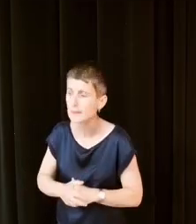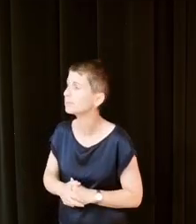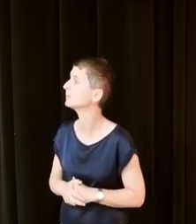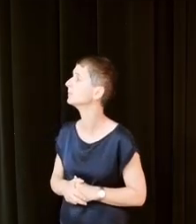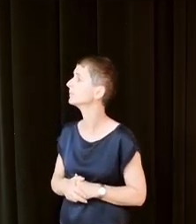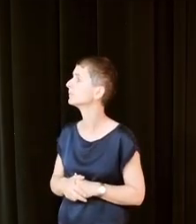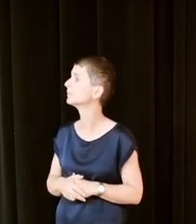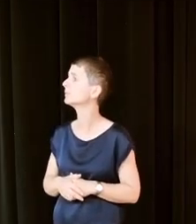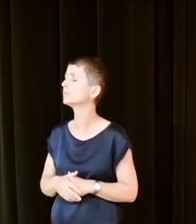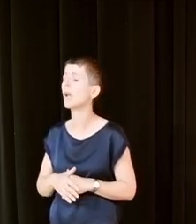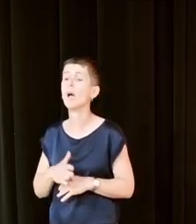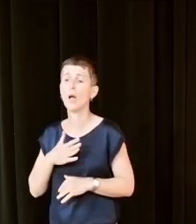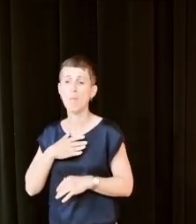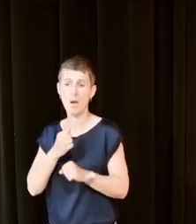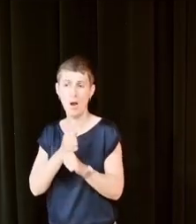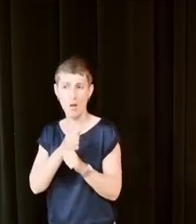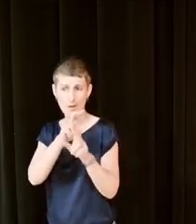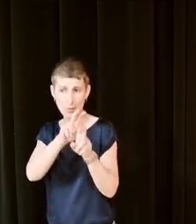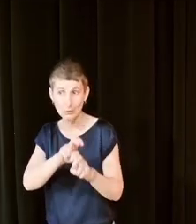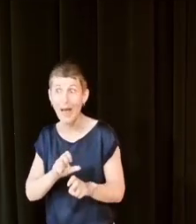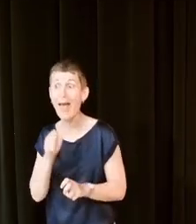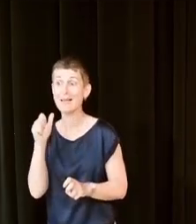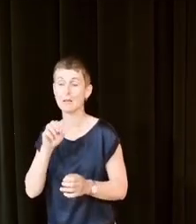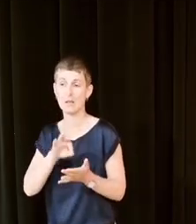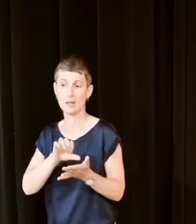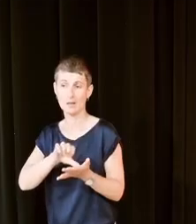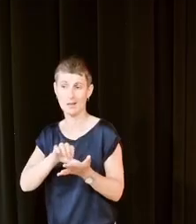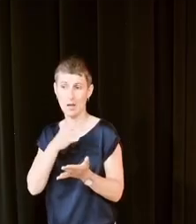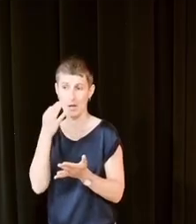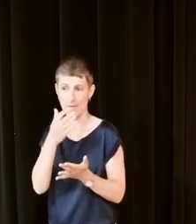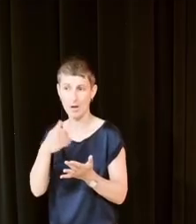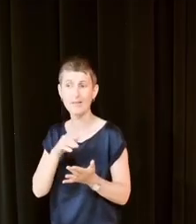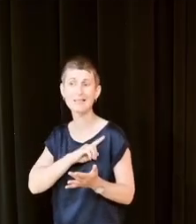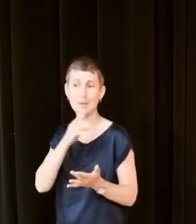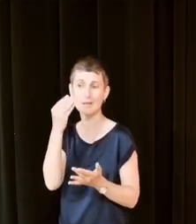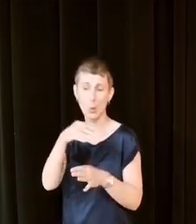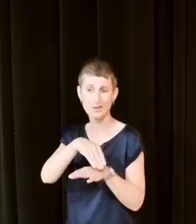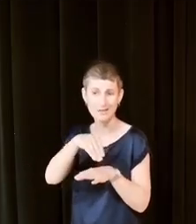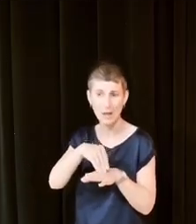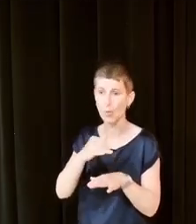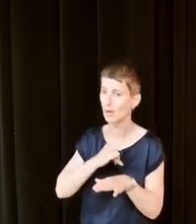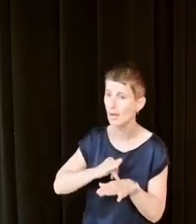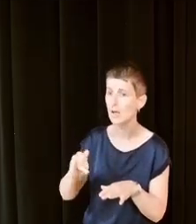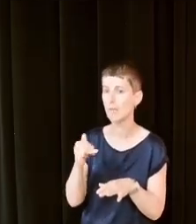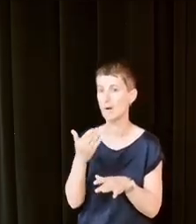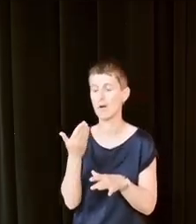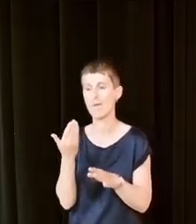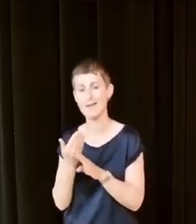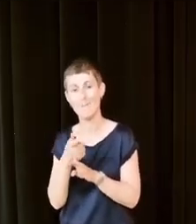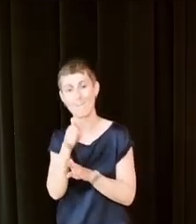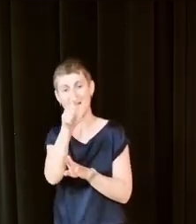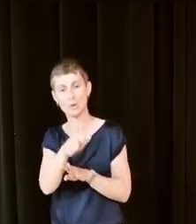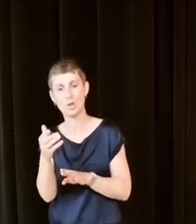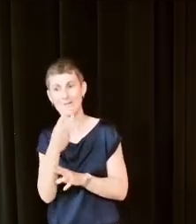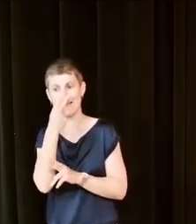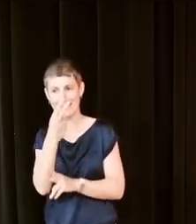uns interessiert, inwieweit, und das ist die erste zentrale Frage, wir als KunsttherapeutInnen sozusagen immer nur persönlich etwas sehen. Ich